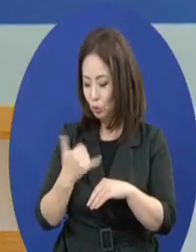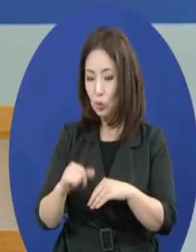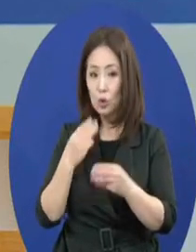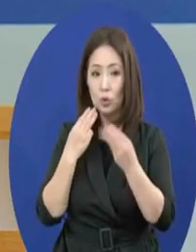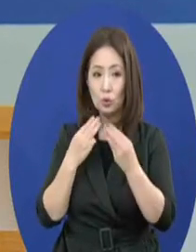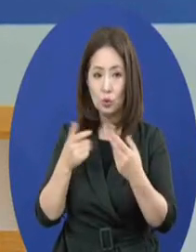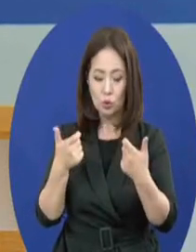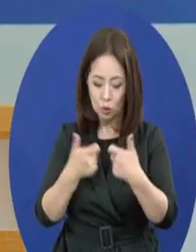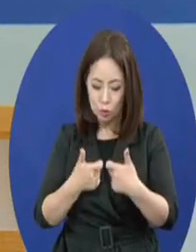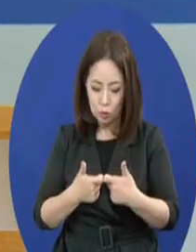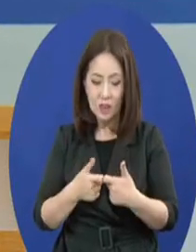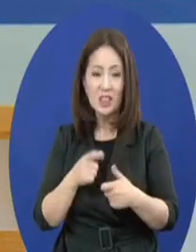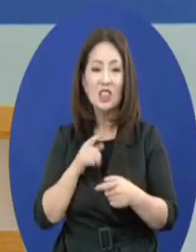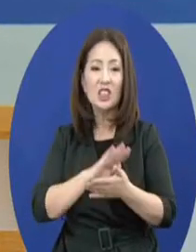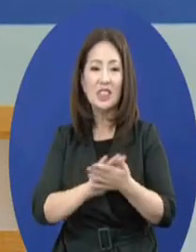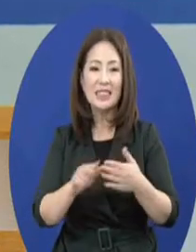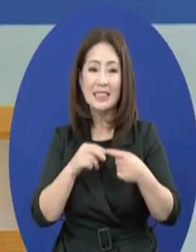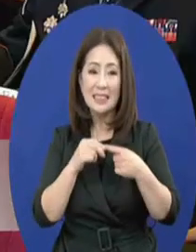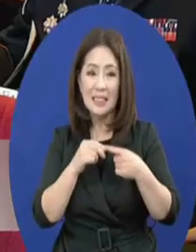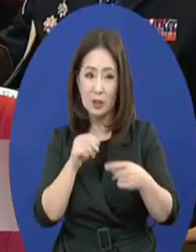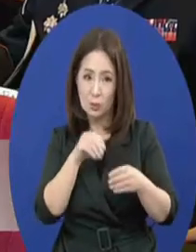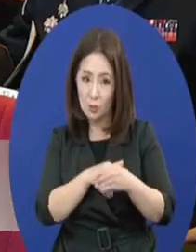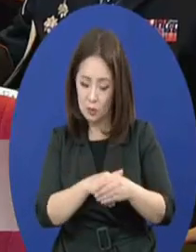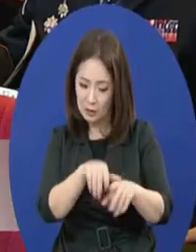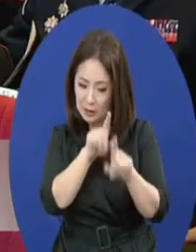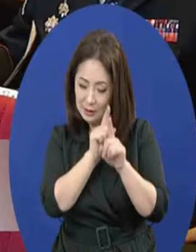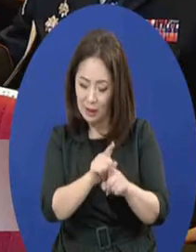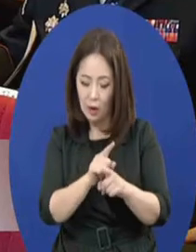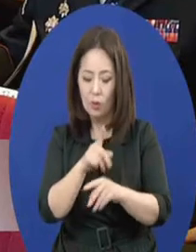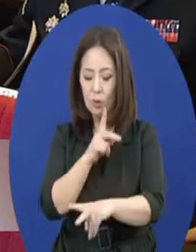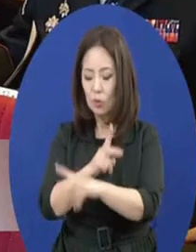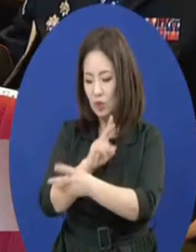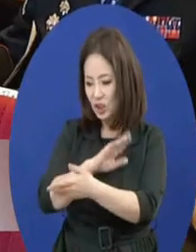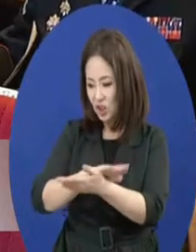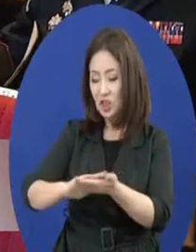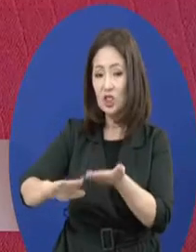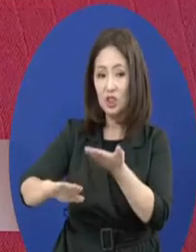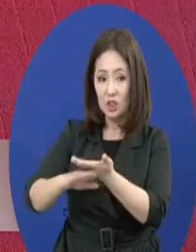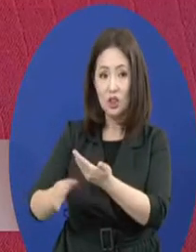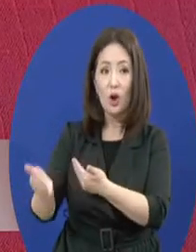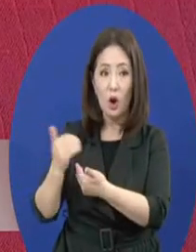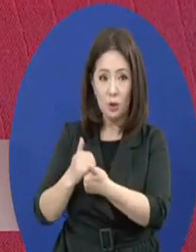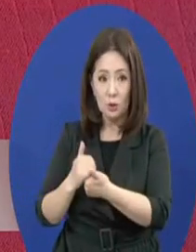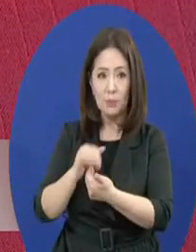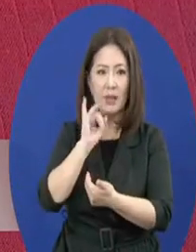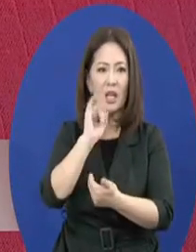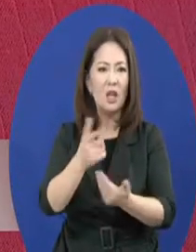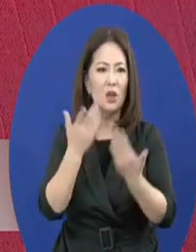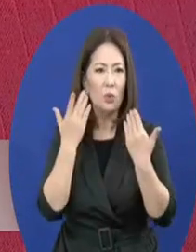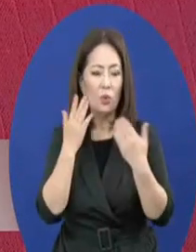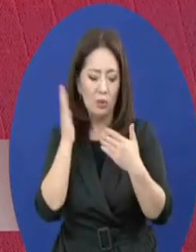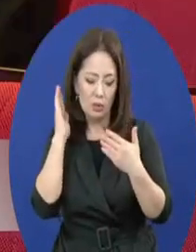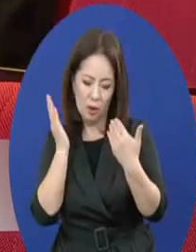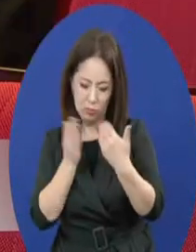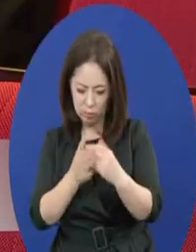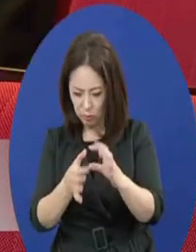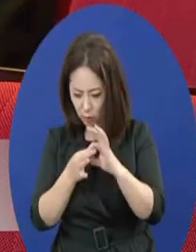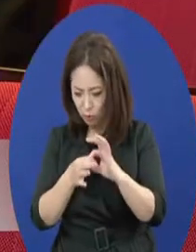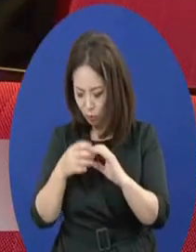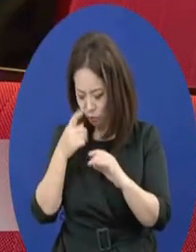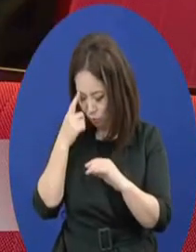тогтолцоо бүрдүүлэх шин зарчмыг хуульдаа тусгасны дагуу хуулийн шинтгэлийг үл эхлүүлээд байна. Улсын хурл авилгалтай тэмцэх үндэсний